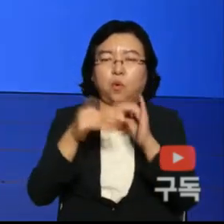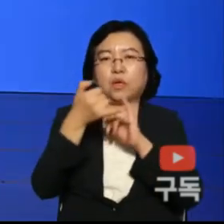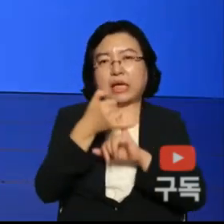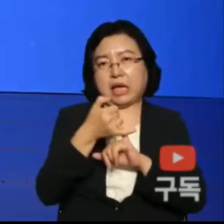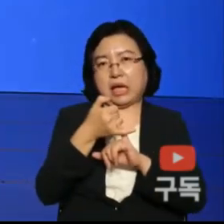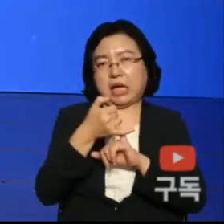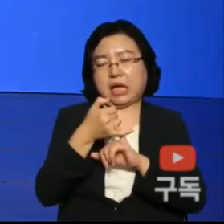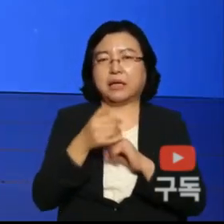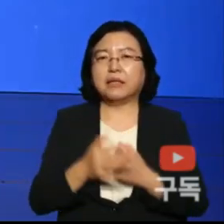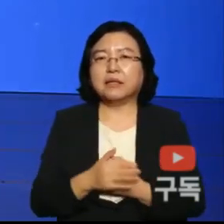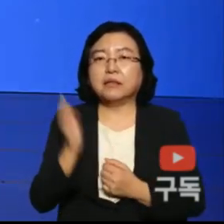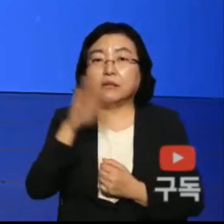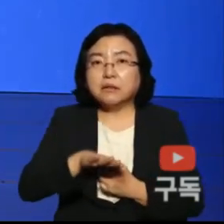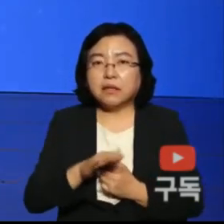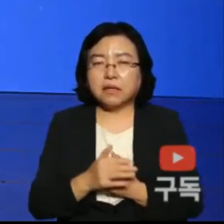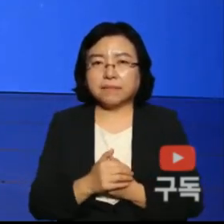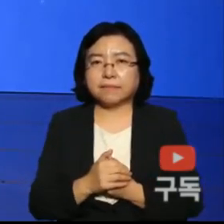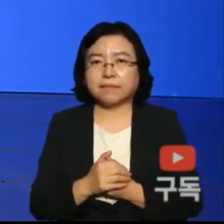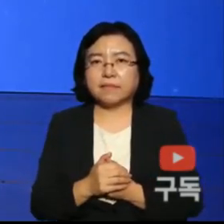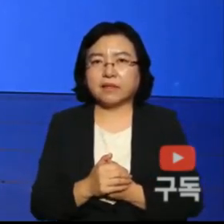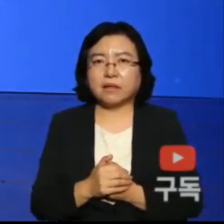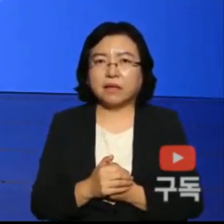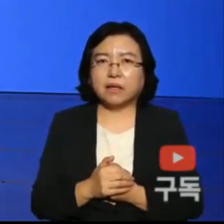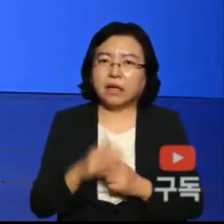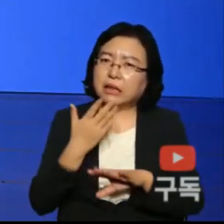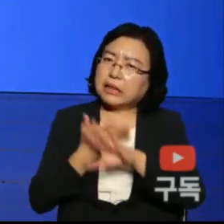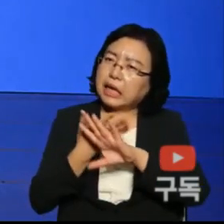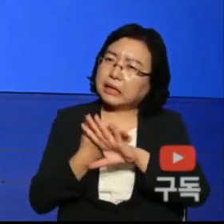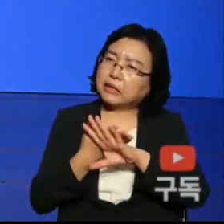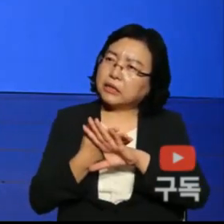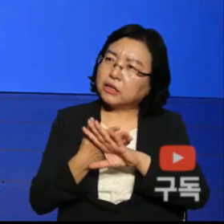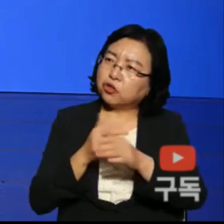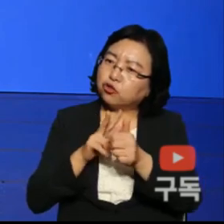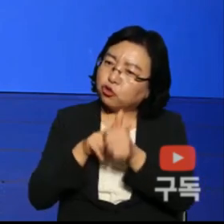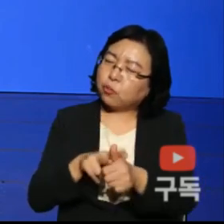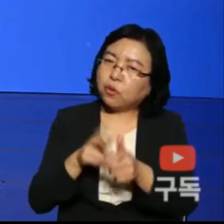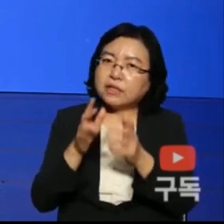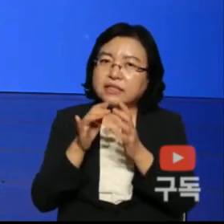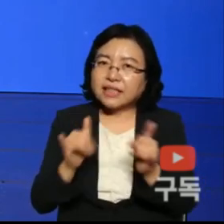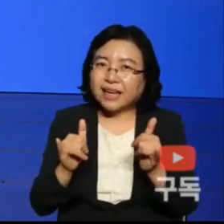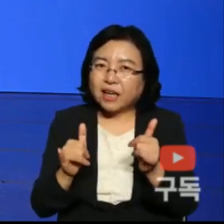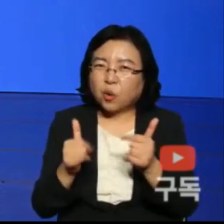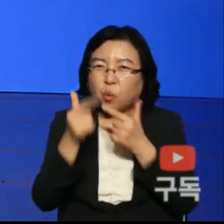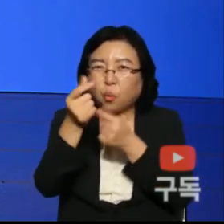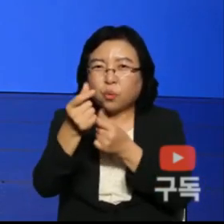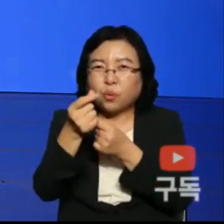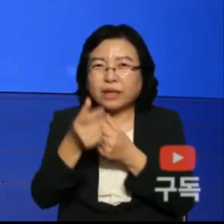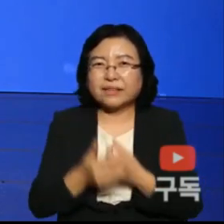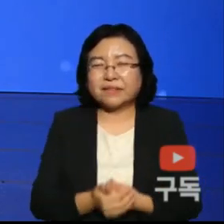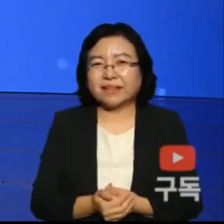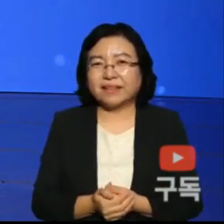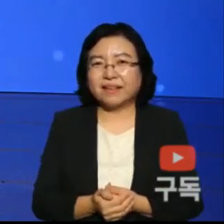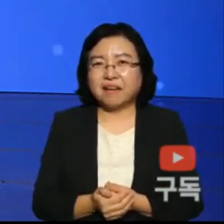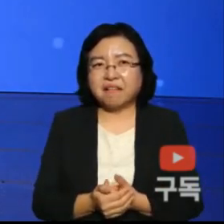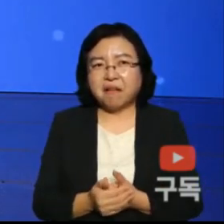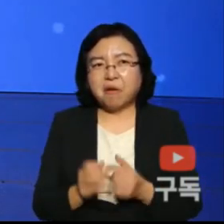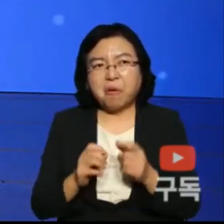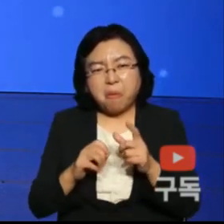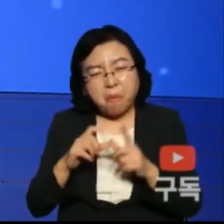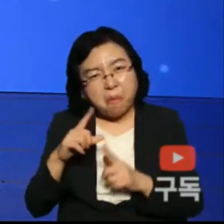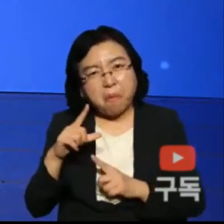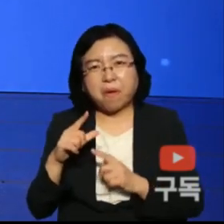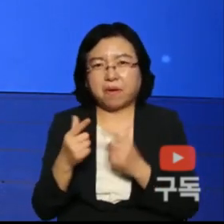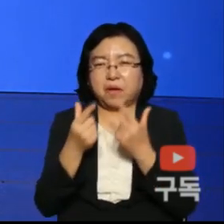그런데 이게 다른 후보들의 공략하고 다를 바가 없습니다 거의 같습니다